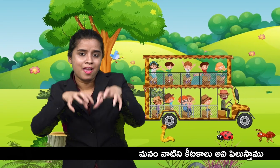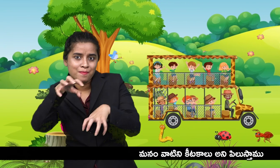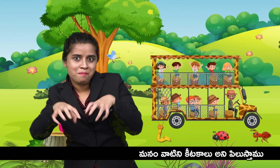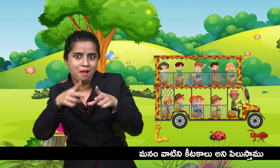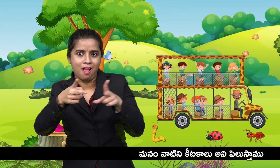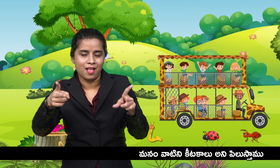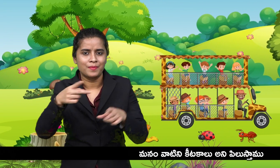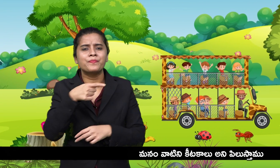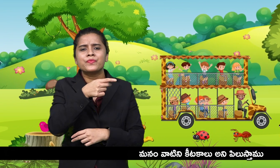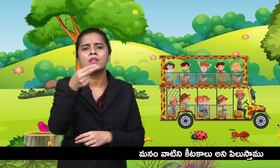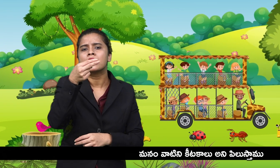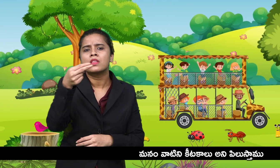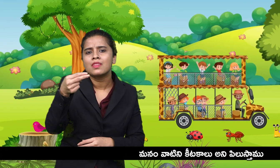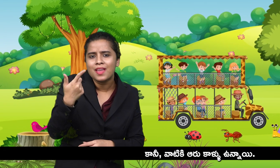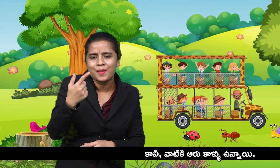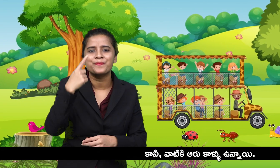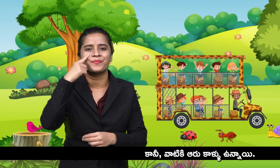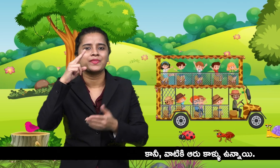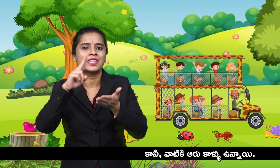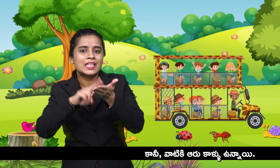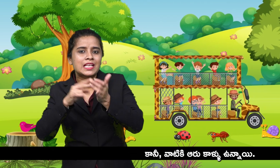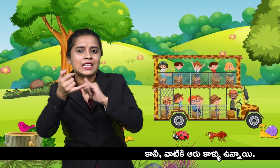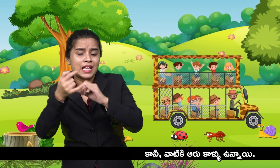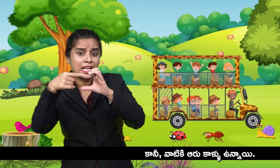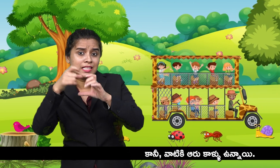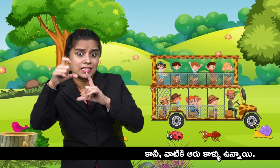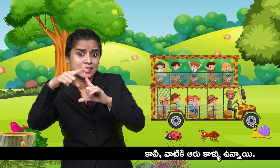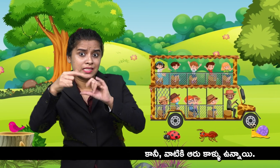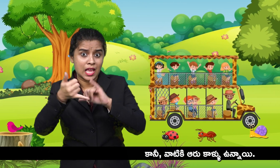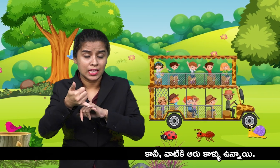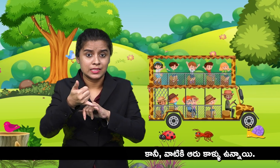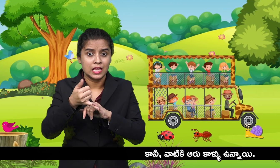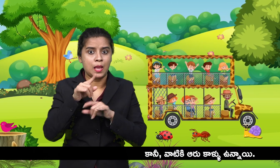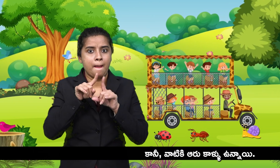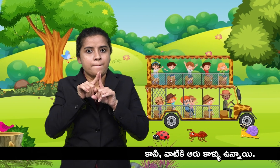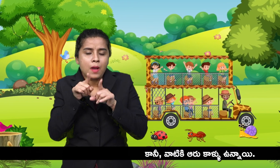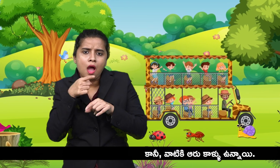మనం వాటిని కీటకాలు అని పిలుస్తాం, కానీ వాటికి 6 కాళ్ళు ఉన్నాయి.